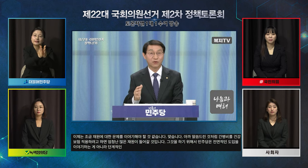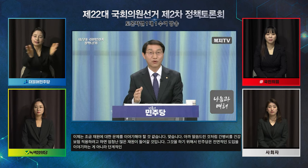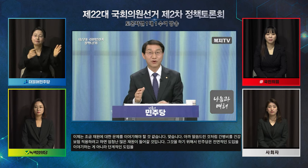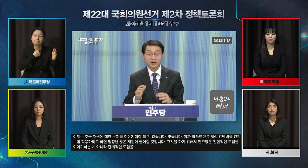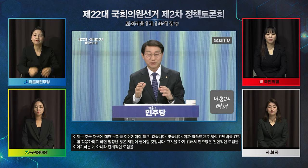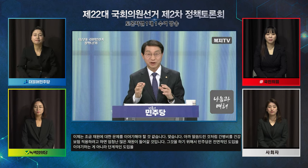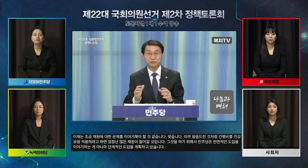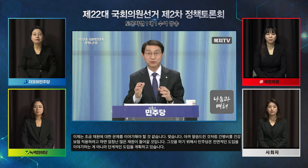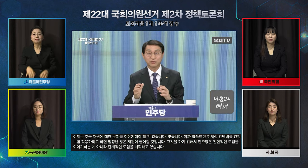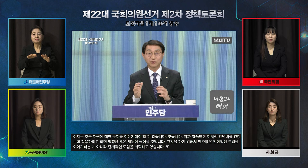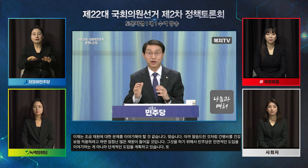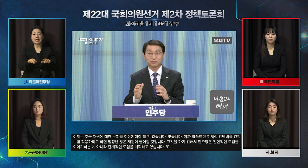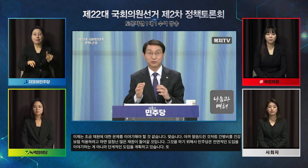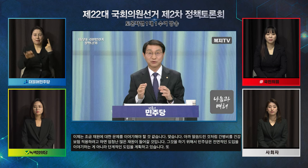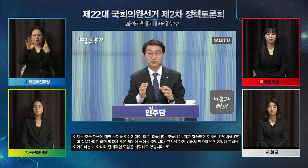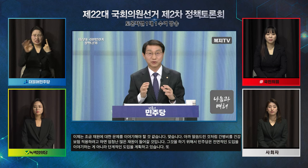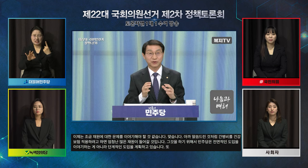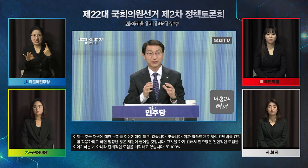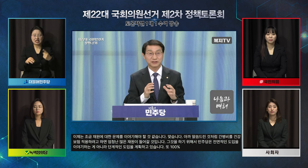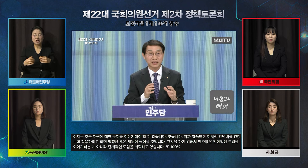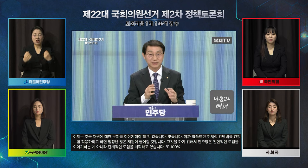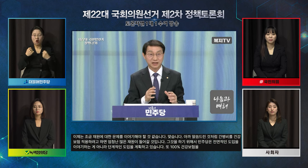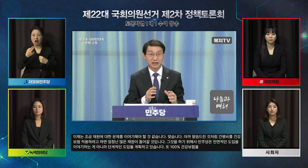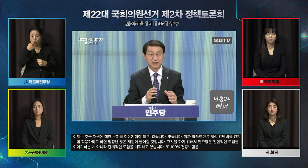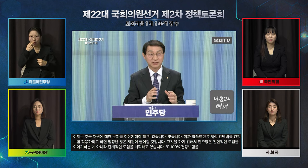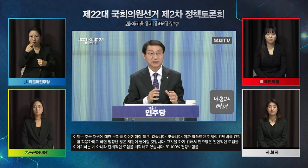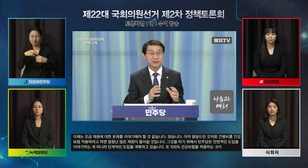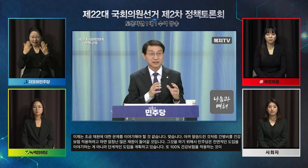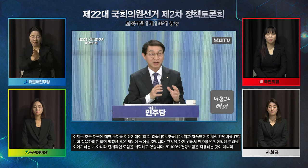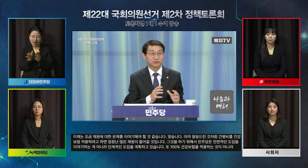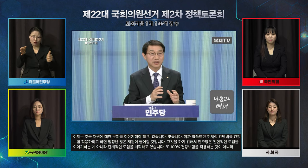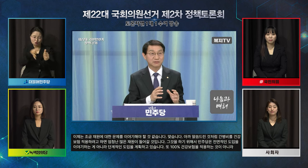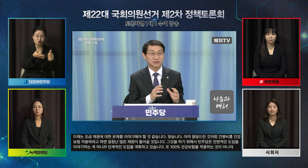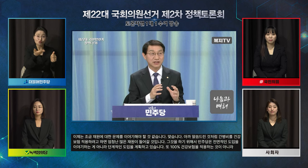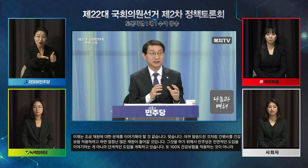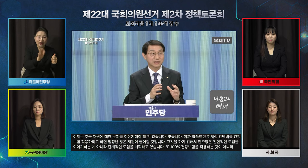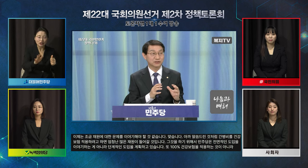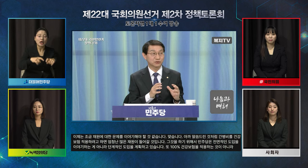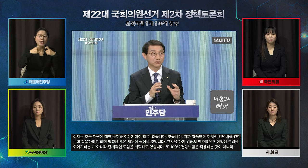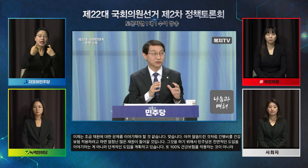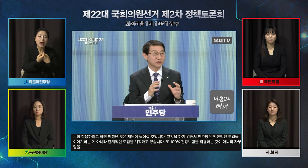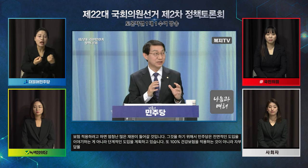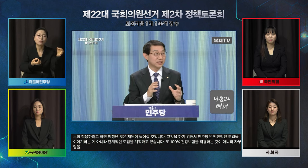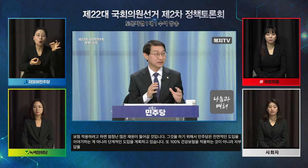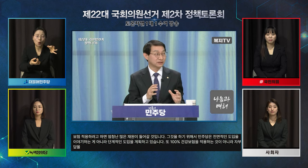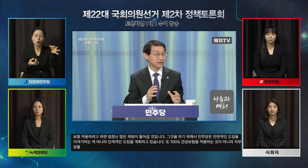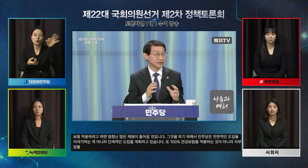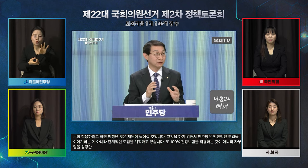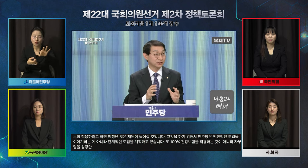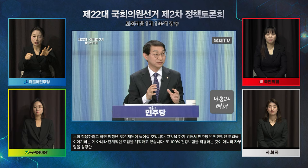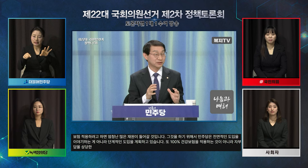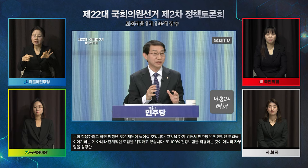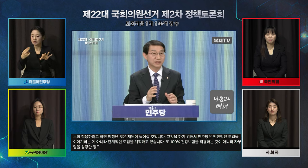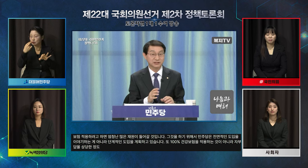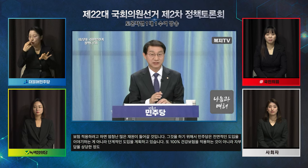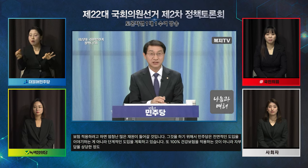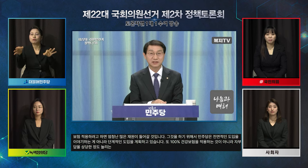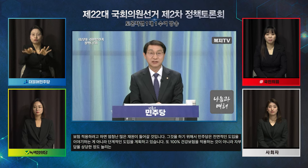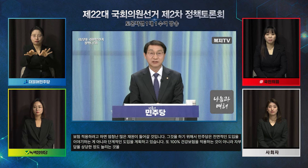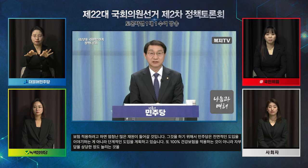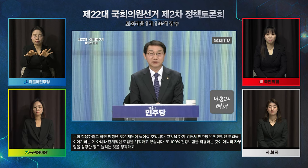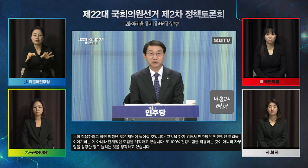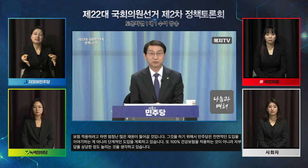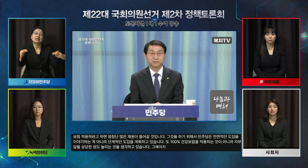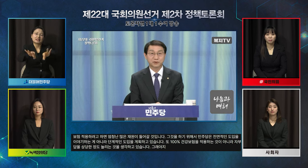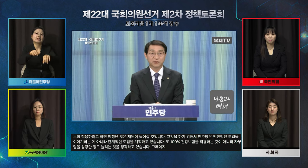또 100% 건강보험을 적용하는 것이 아니라 자부담을 상당한 정도 늘리는 걸 생각하고 있습니다. 그래야지